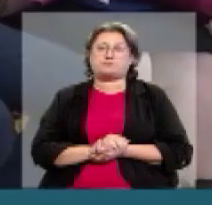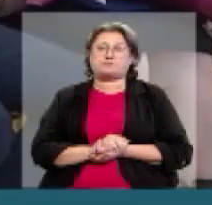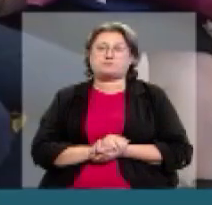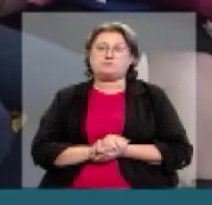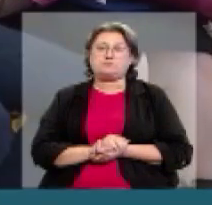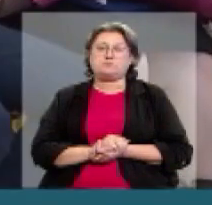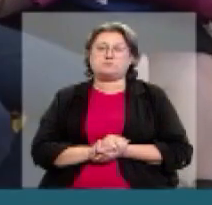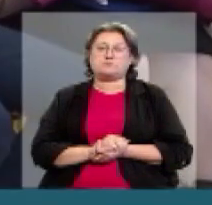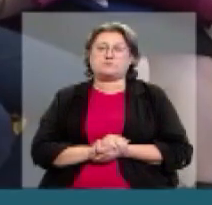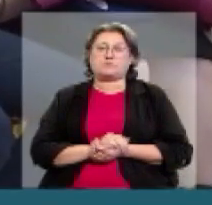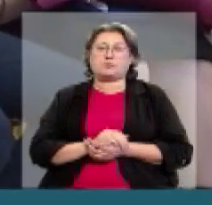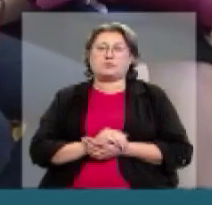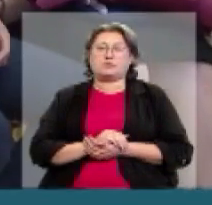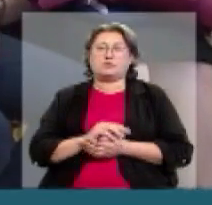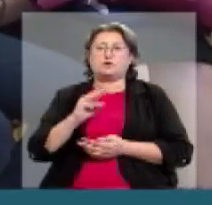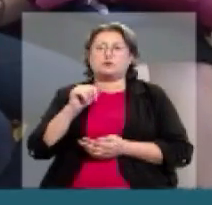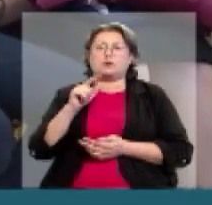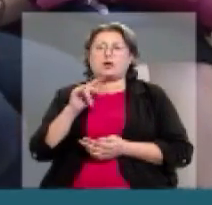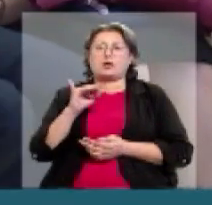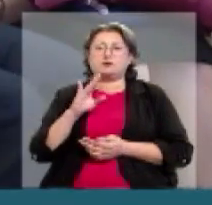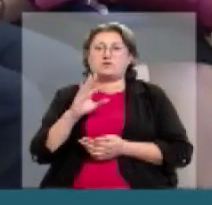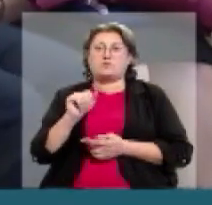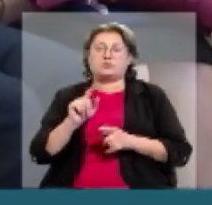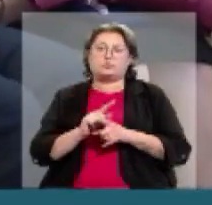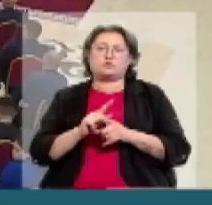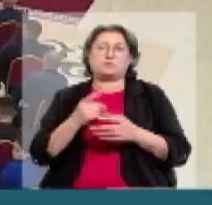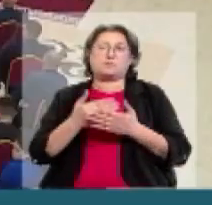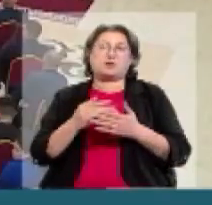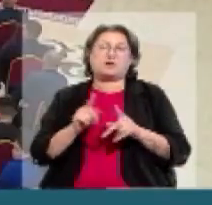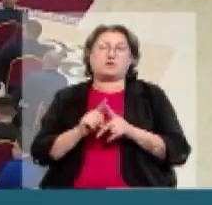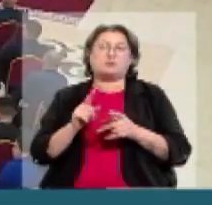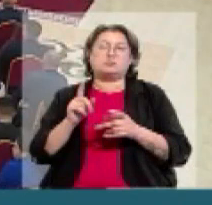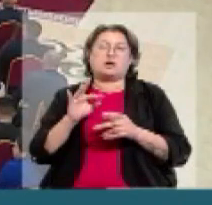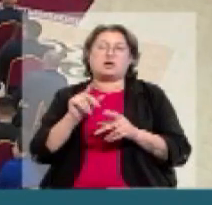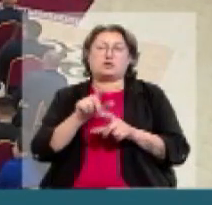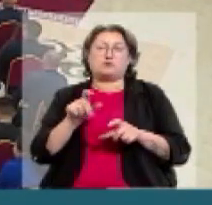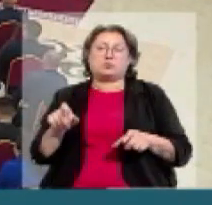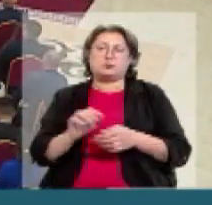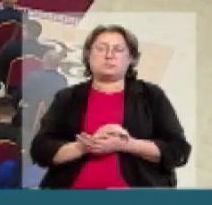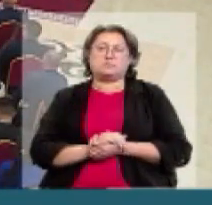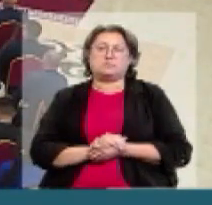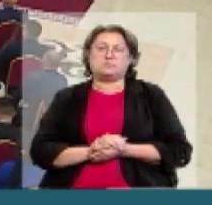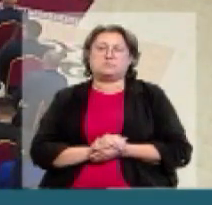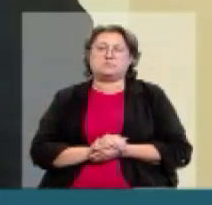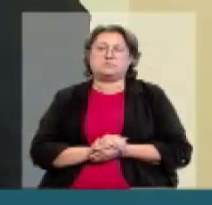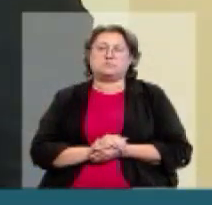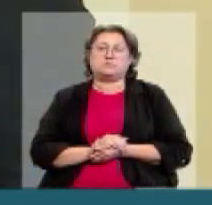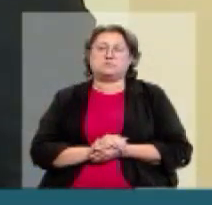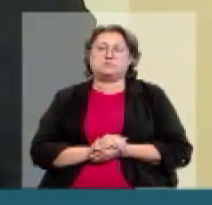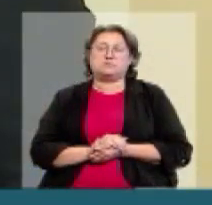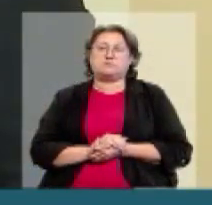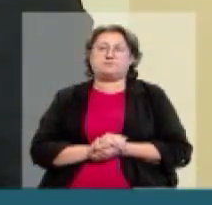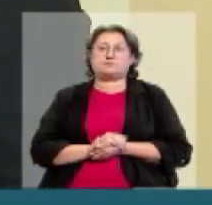бала тәрбиесімен айналысады. Ерекше қажеттіліктері бар жеткіншектермен талмай еткен еңбегі бағаланды бұл күні.